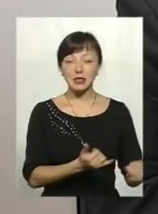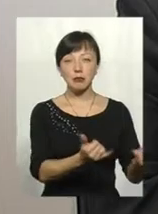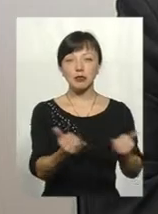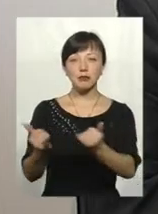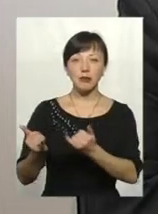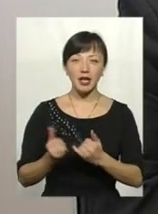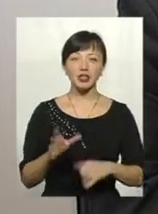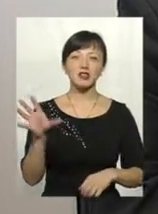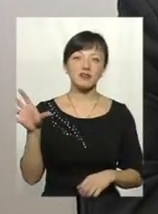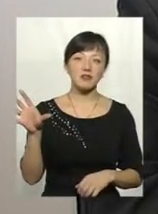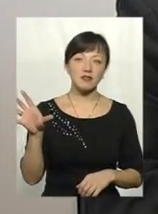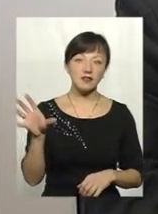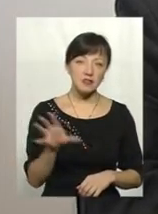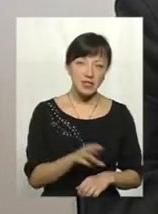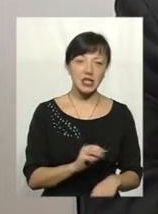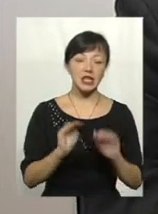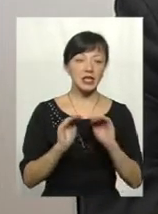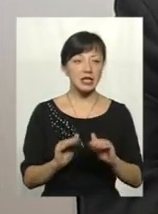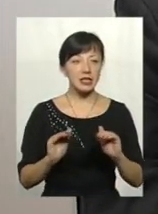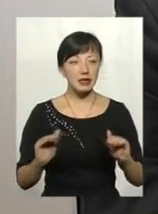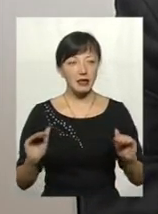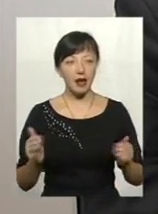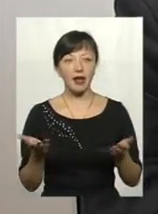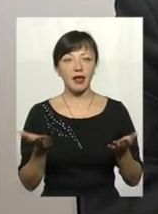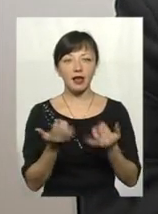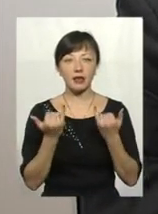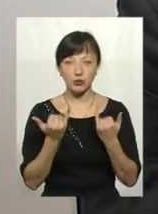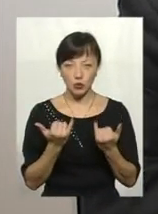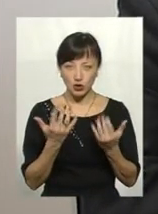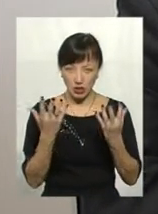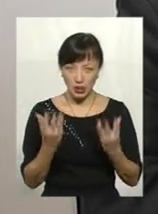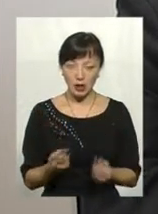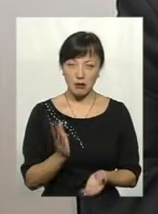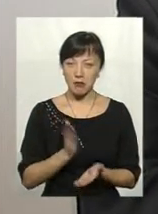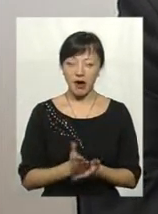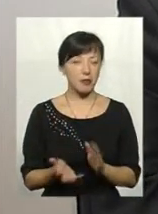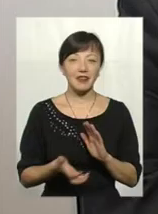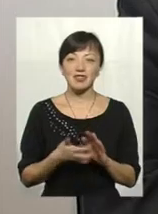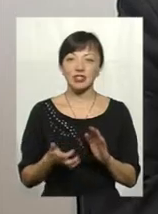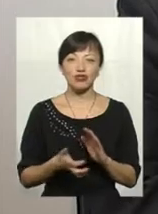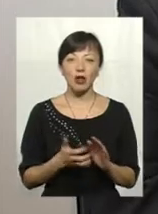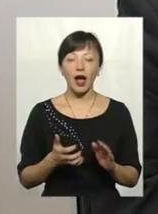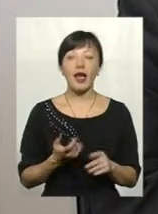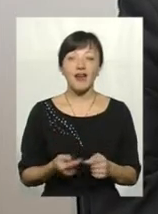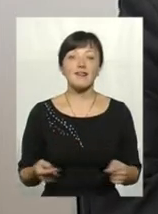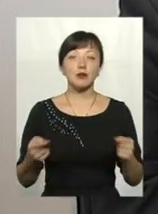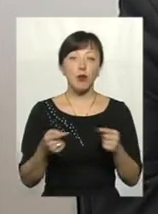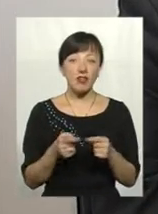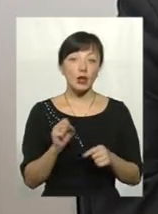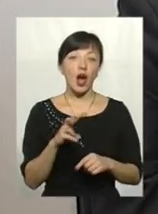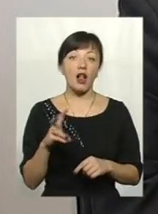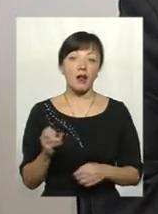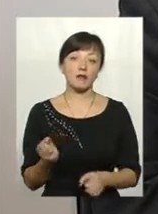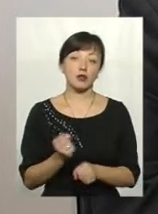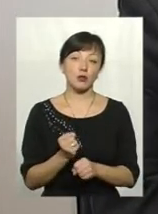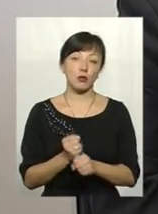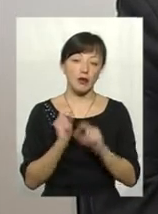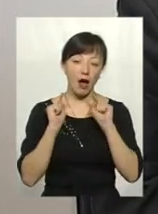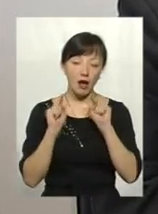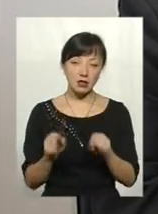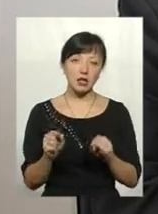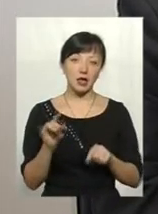забезпечення всіх дітей, які на сьогоднішній день ми маємо, не вистачає, відповідно. Але ми зробили